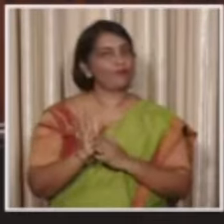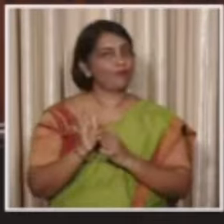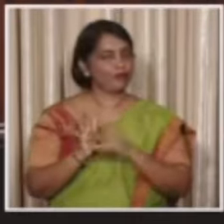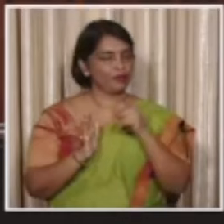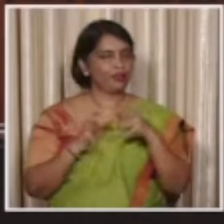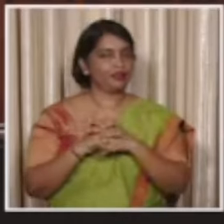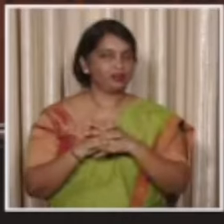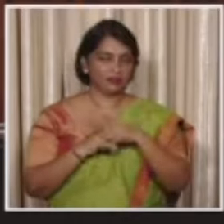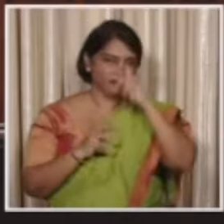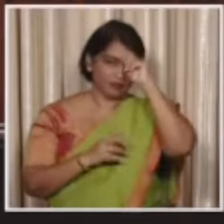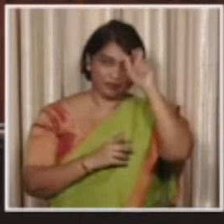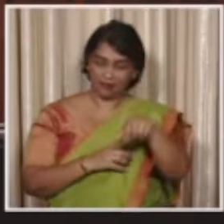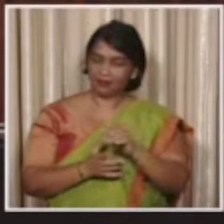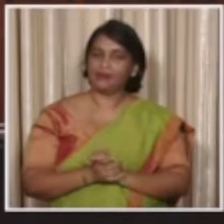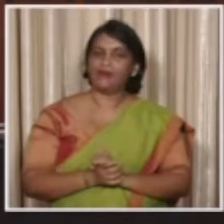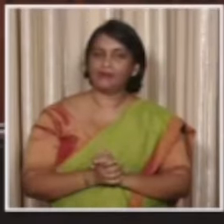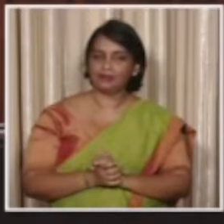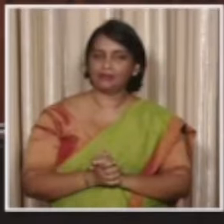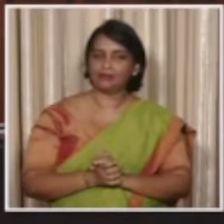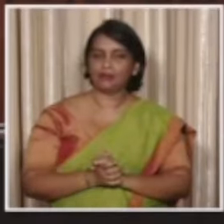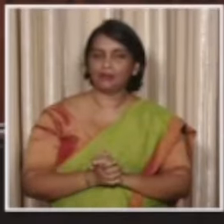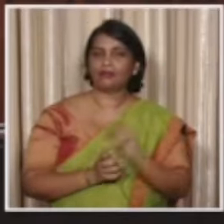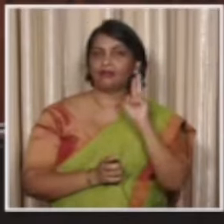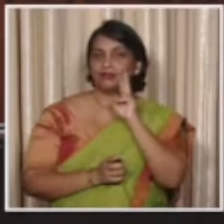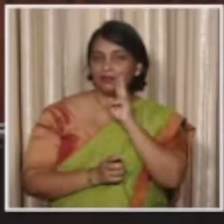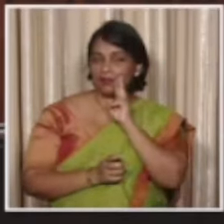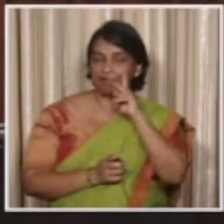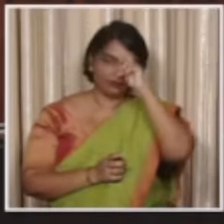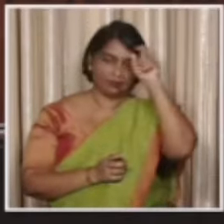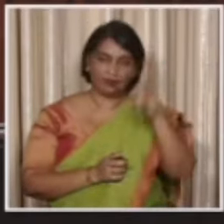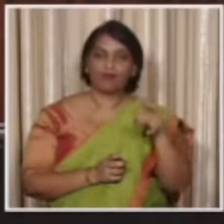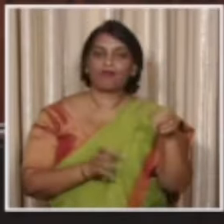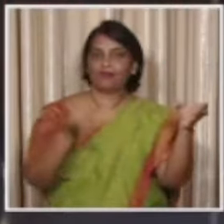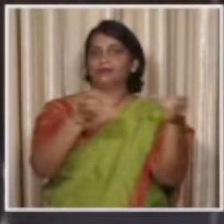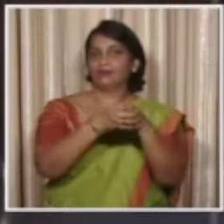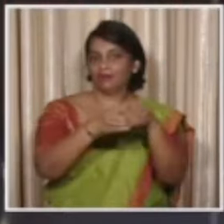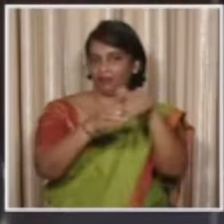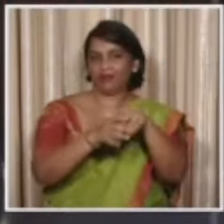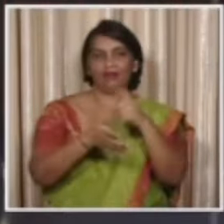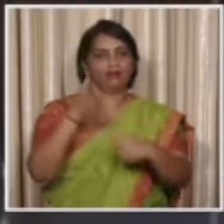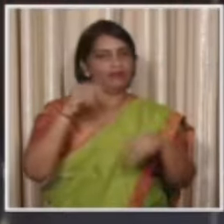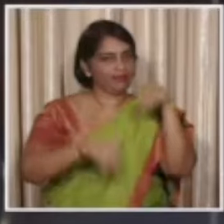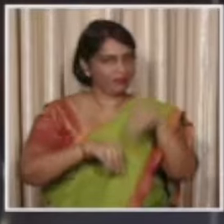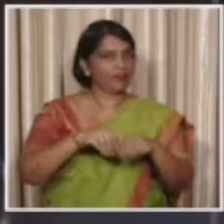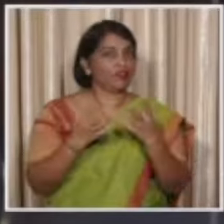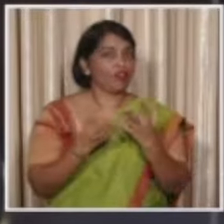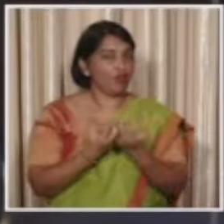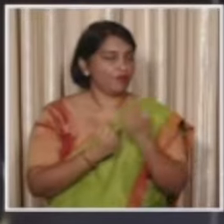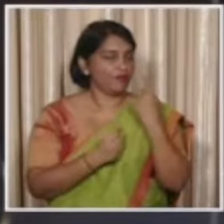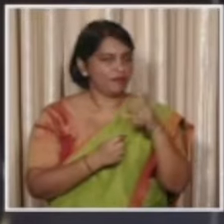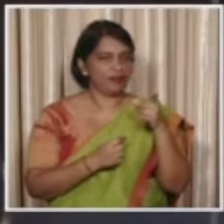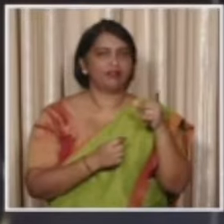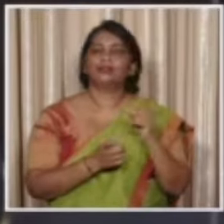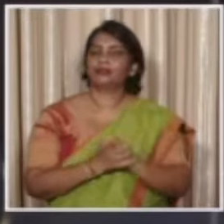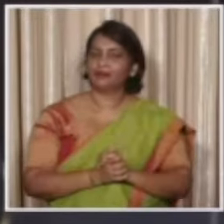විතානගේ මැතිතුමා, මම හිතන්නේ දැන් රනිල් වික්‍රමසිංහ මැතිතුමාගේ කණ්ඩායමෙන් ඡන්දෙ ඉල්ලන්න අවශ්‍ය නිසා